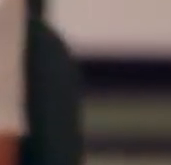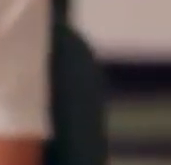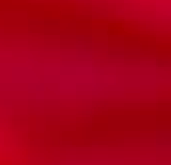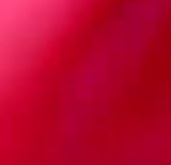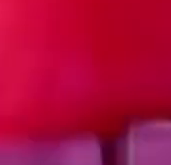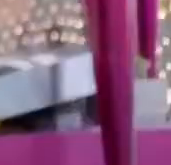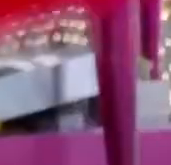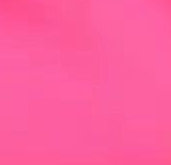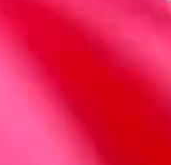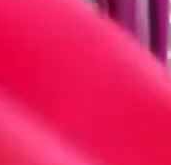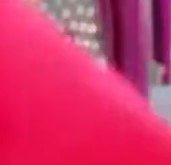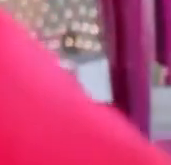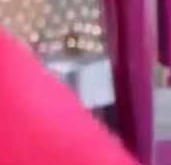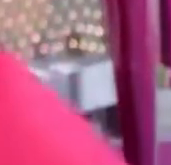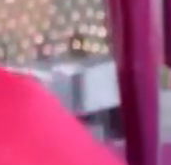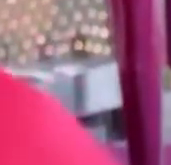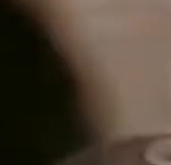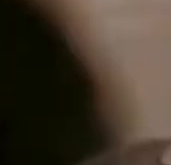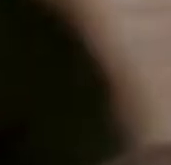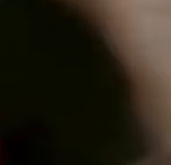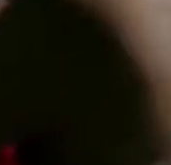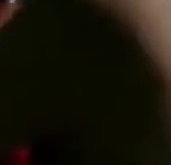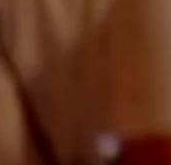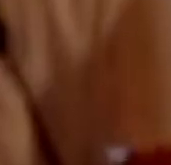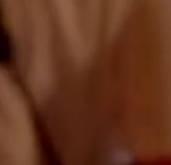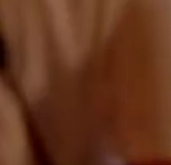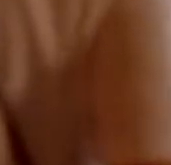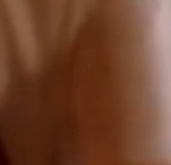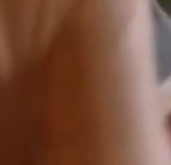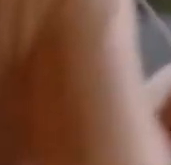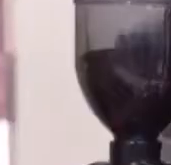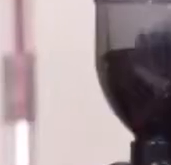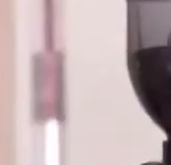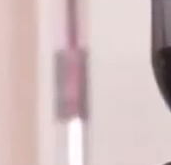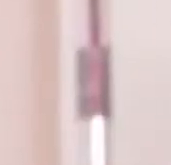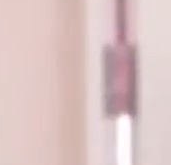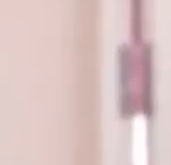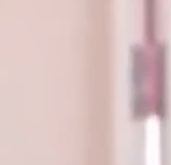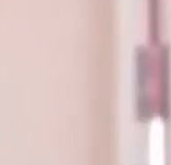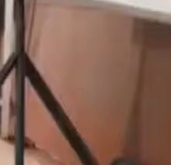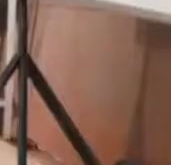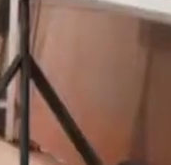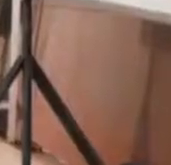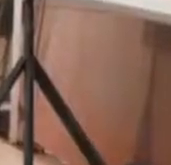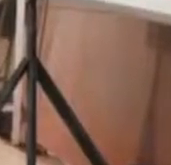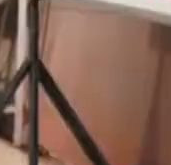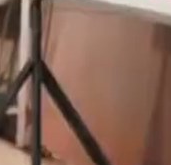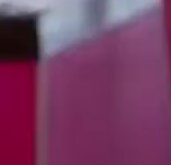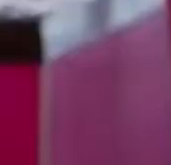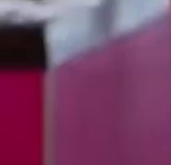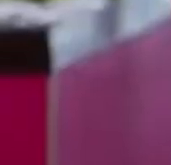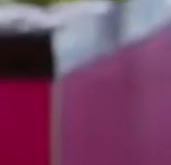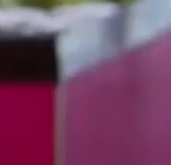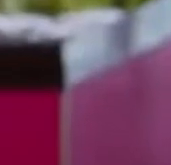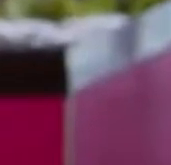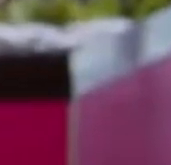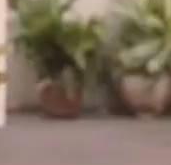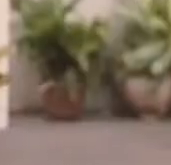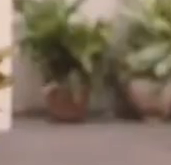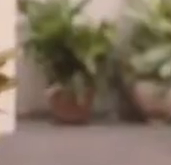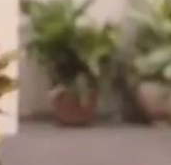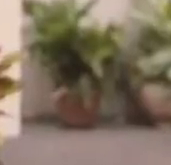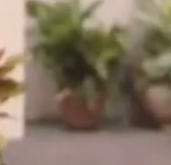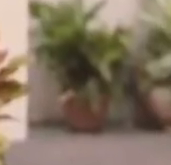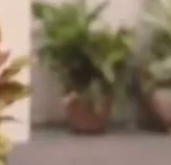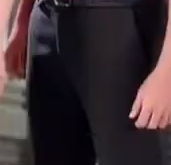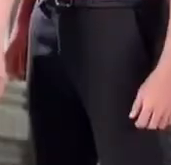ยผู้เชี่ยวชาญพร้อมสินเชื่อให้คุณตั้งตัวได้ธนาคารออมสินเคียงข้างคนไท